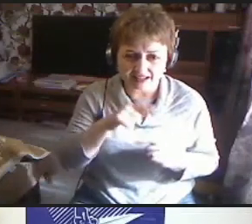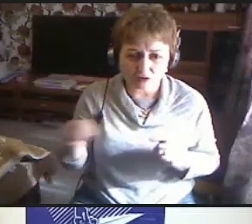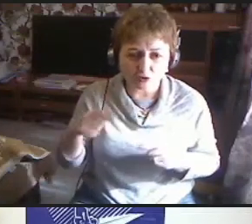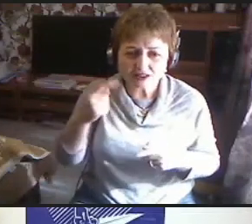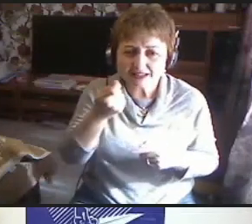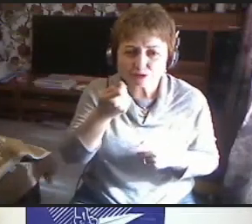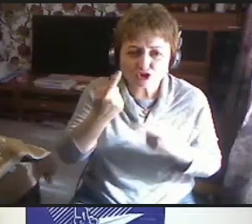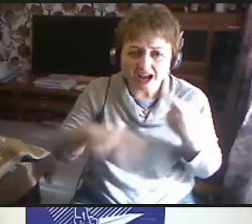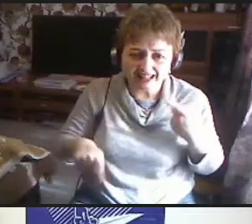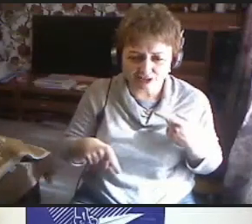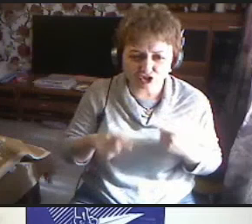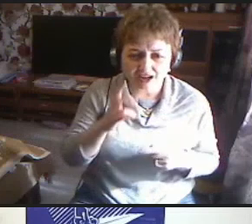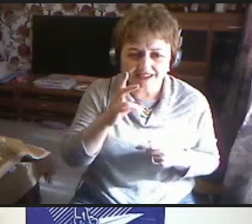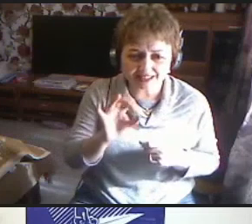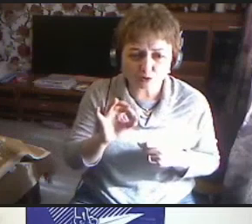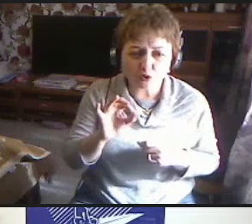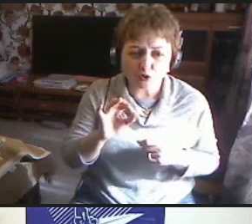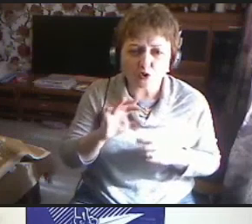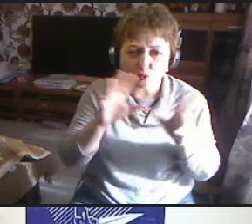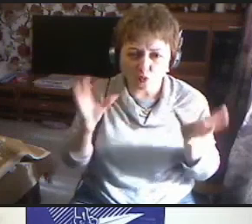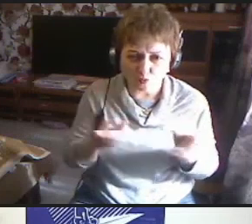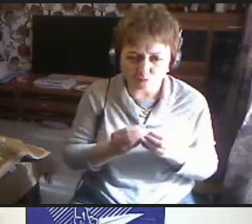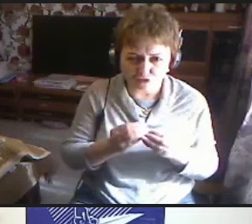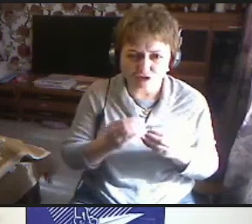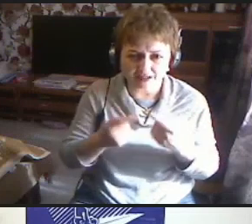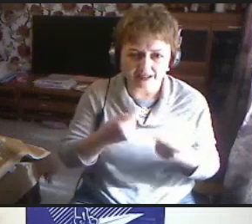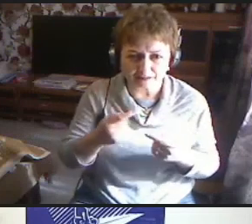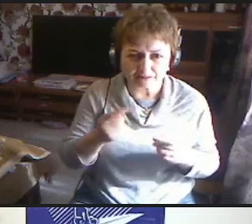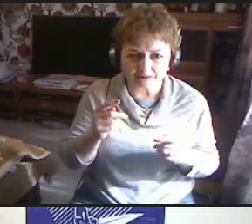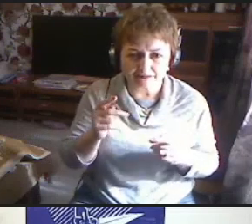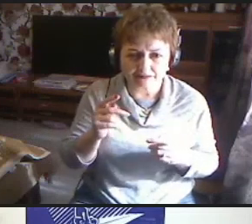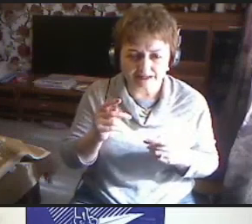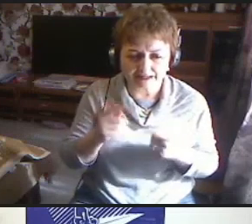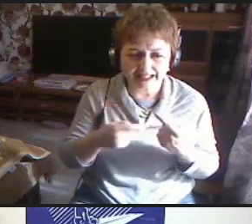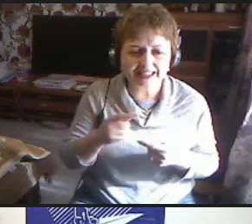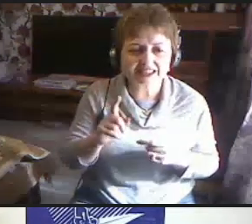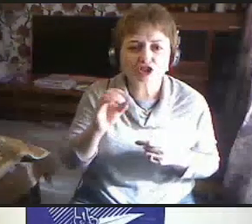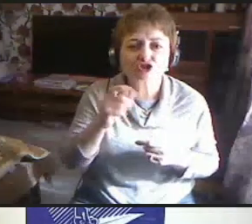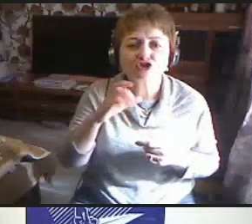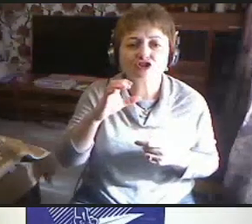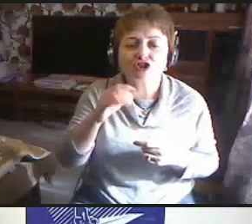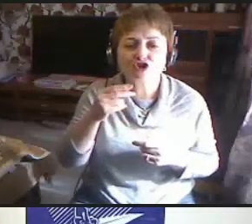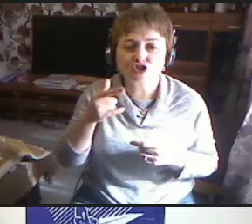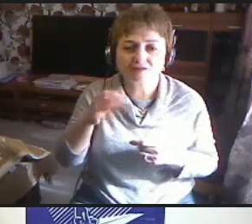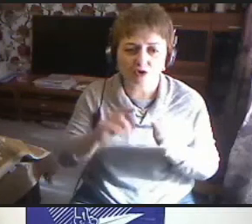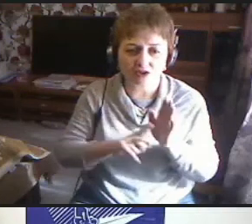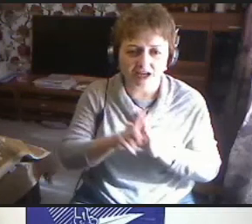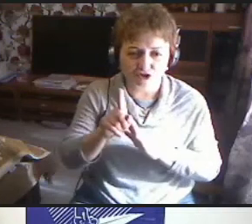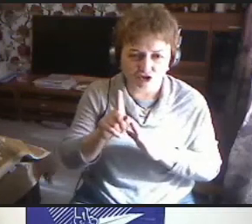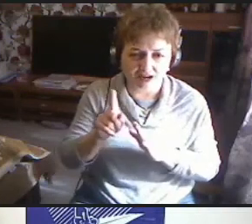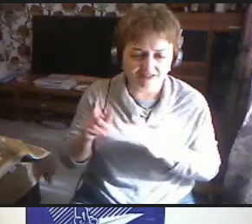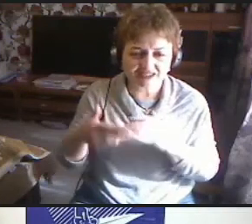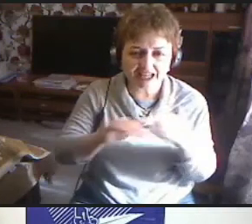немножко отличается, но общая тенденция следующая. С чего начать взаимодействие? Ну, во-первых, с